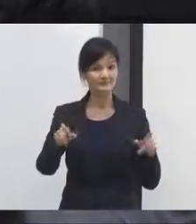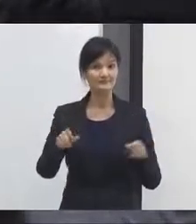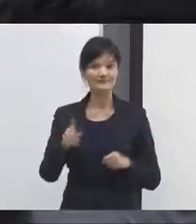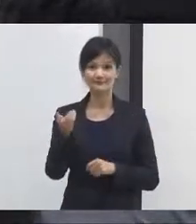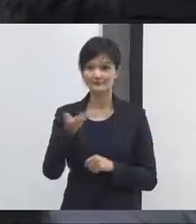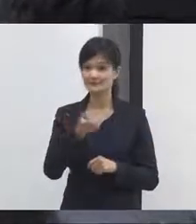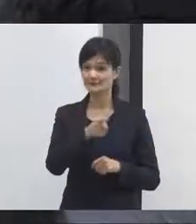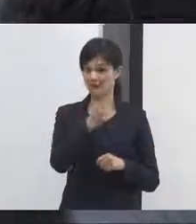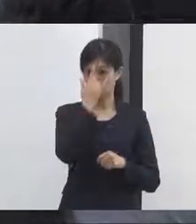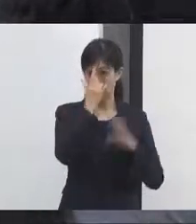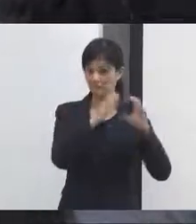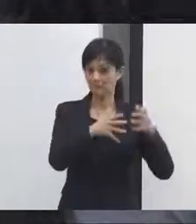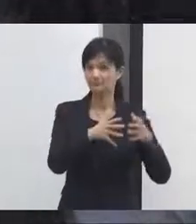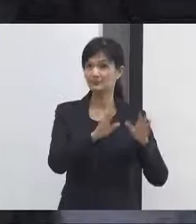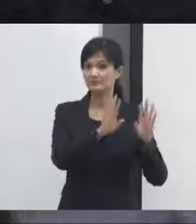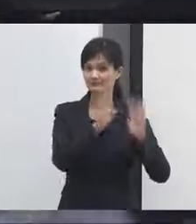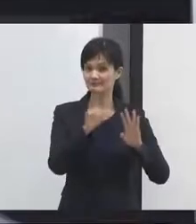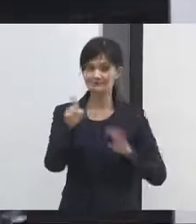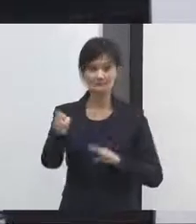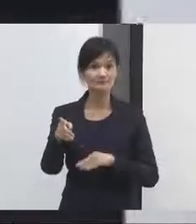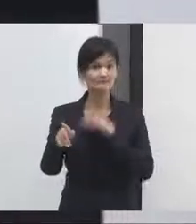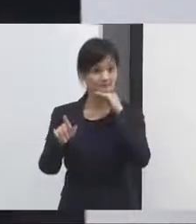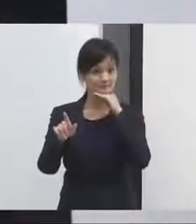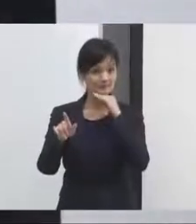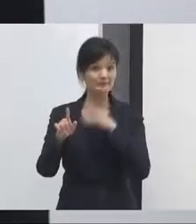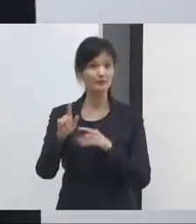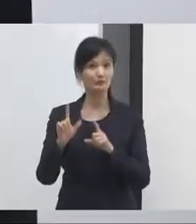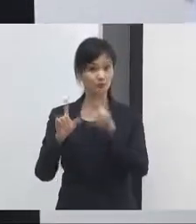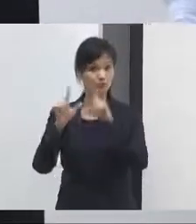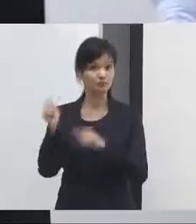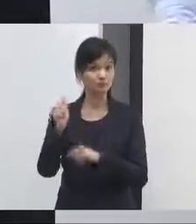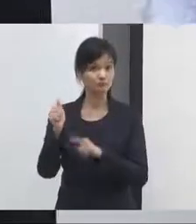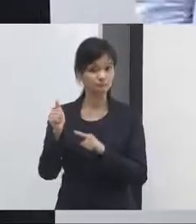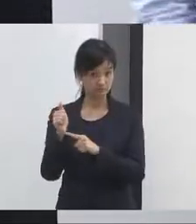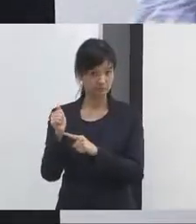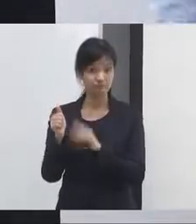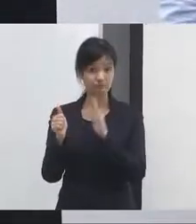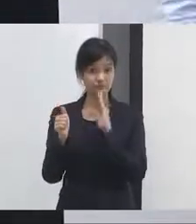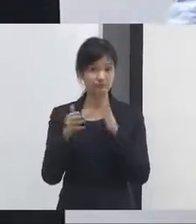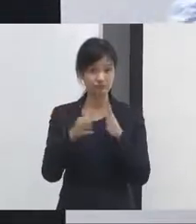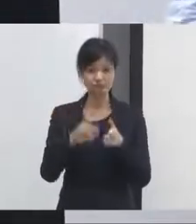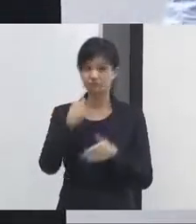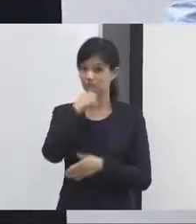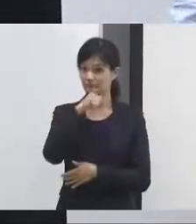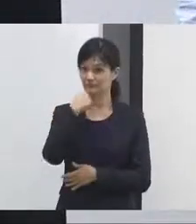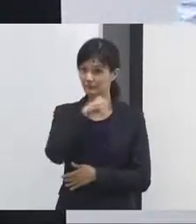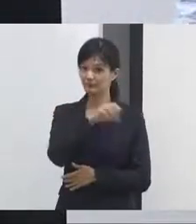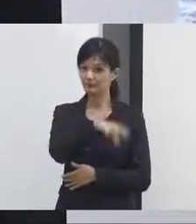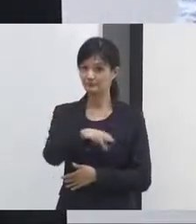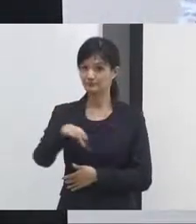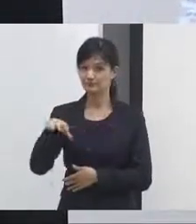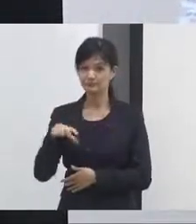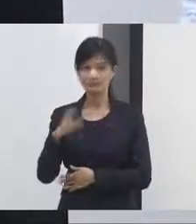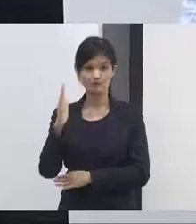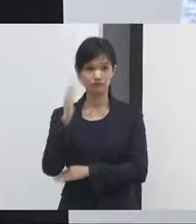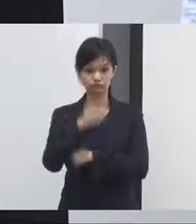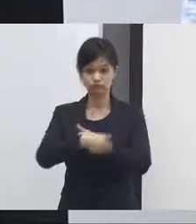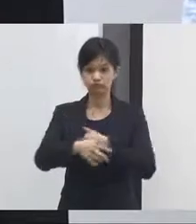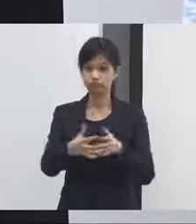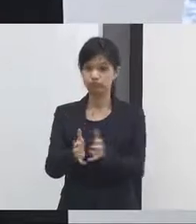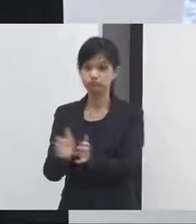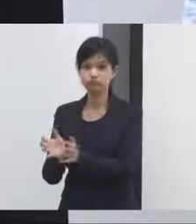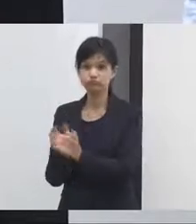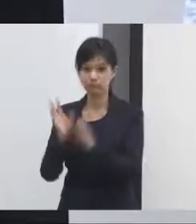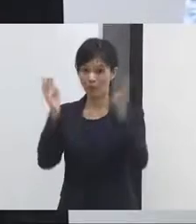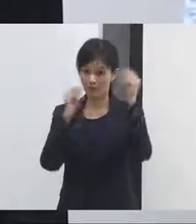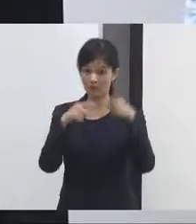的是一个德国的案例。那其实等一下我们讲者东坡，他其实会针对在台湾，他可能去做一些不同部会字句上面整合的一些遇